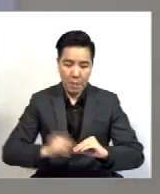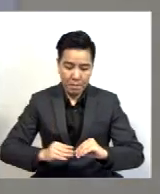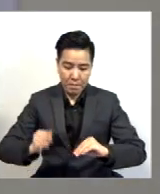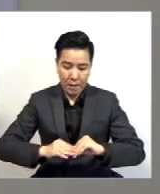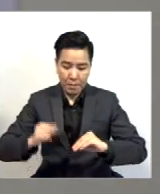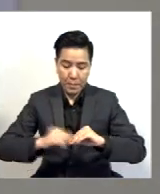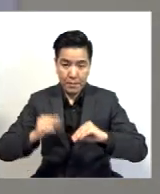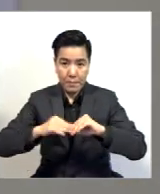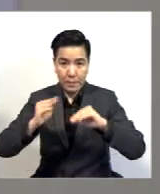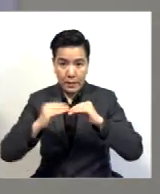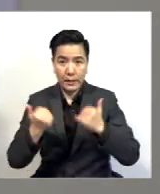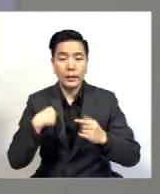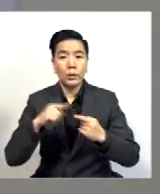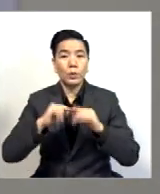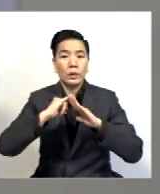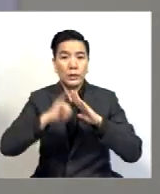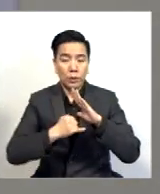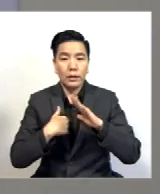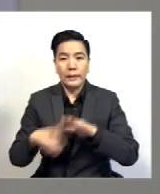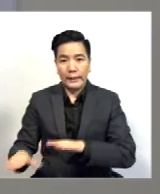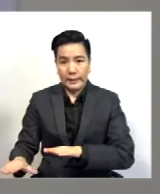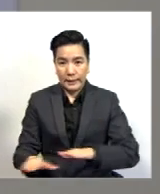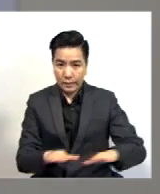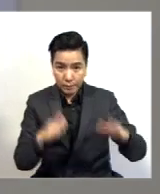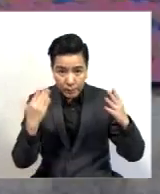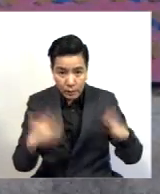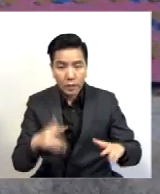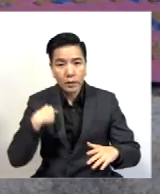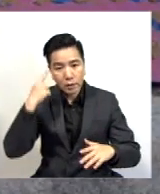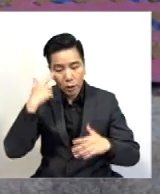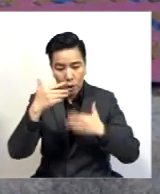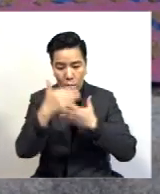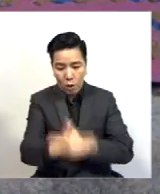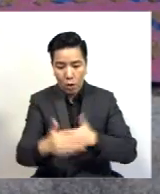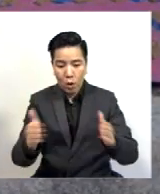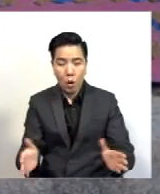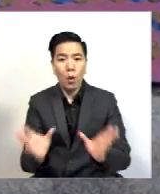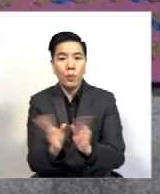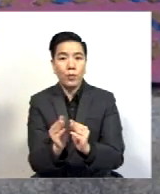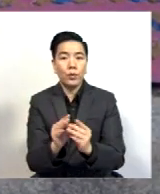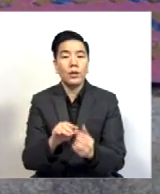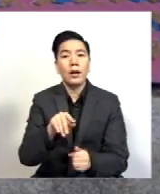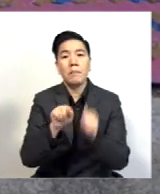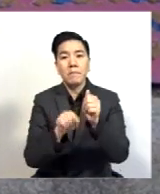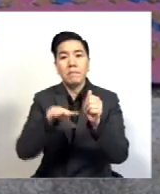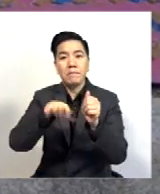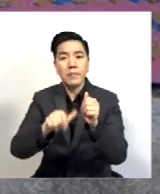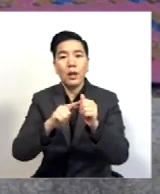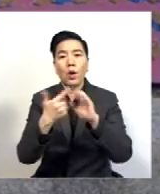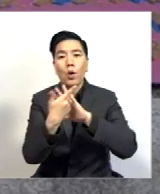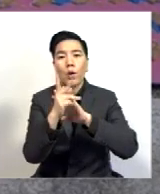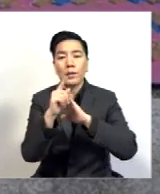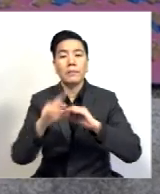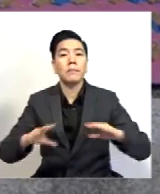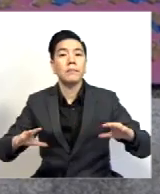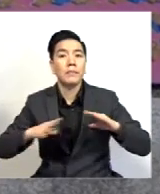แต่ว่าต้องย้ำนะคะว่าทางจังหวัดเขาวางแผนรับมือไปแล้วค่ะมีการเปิดหอประชุมยอดขวัญเทศบาลเมืองศิลาอำเภอเมืองขอนแก่นให้เ